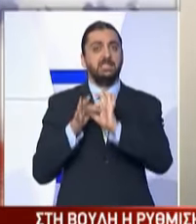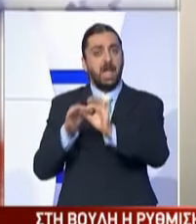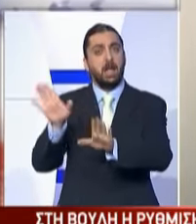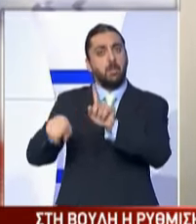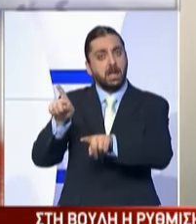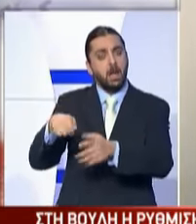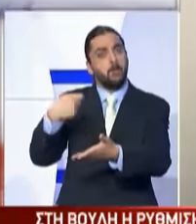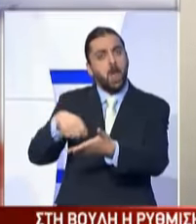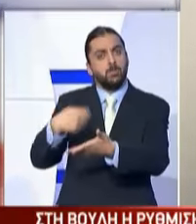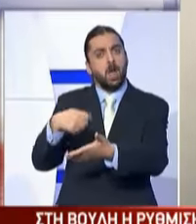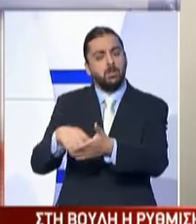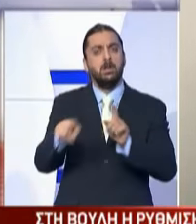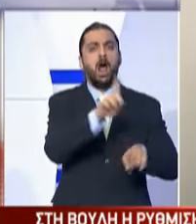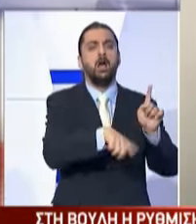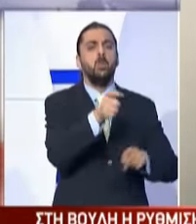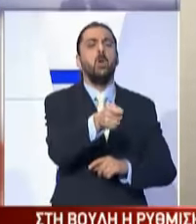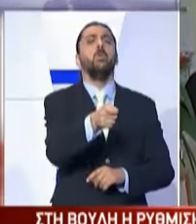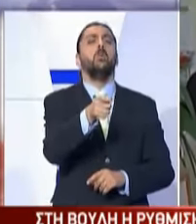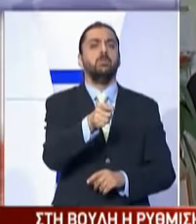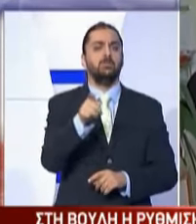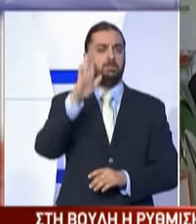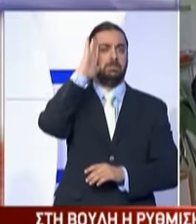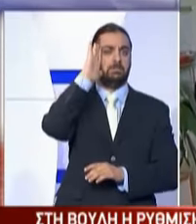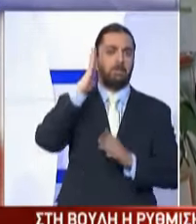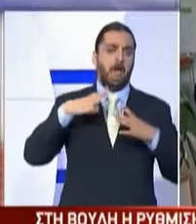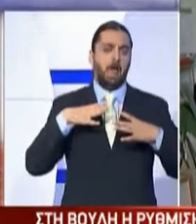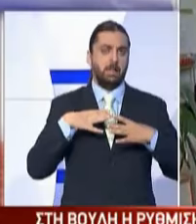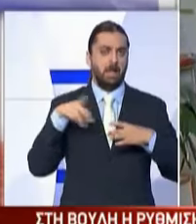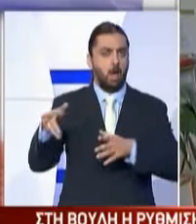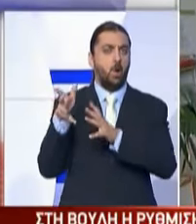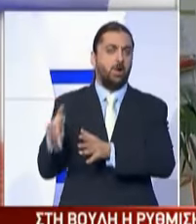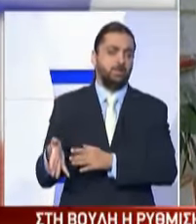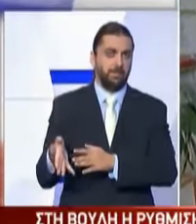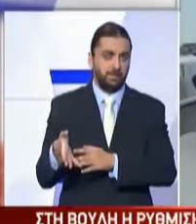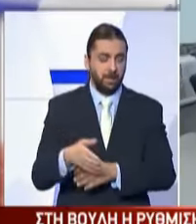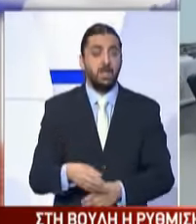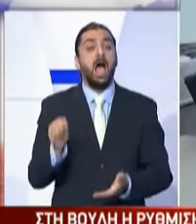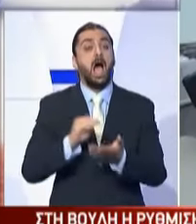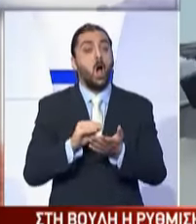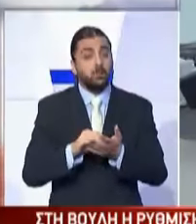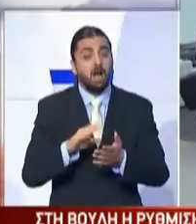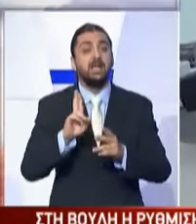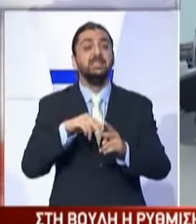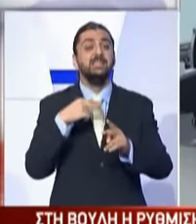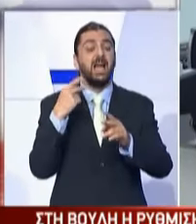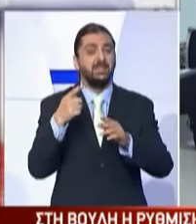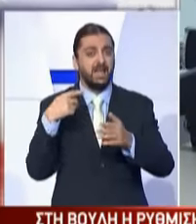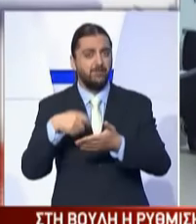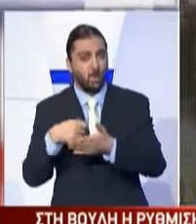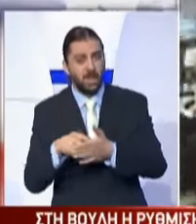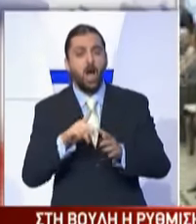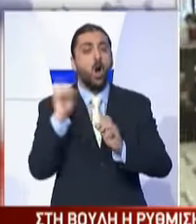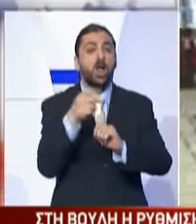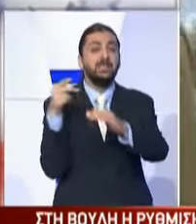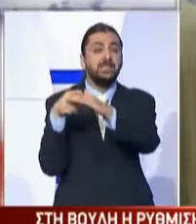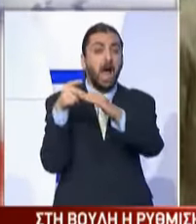να διασκεδάζουν εισηγία των κορόιδων που πληρώνουν. Η εφορία στο μεταξύ με online σύστημα θα συνδέεται με όλες τις τράπεζες και θα μπορεί ανά πάσα στιγμή